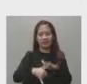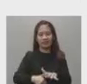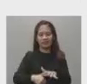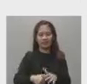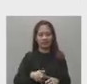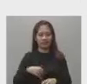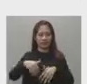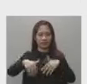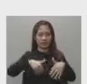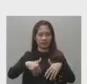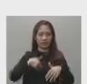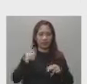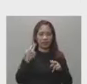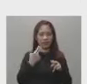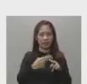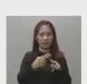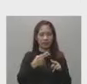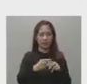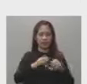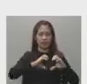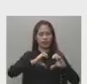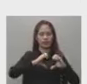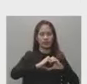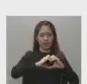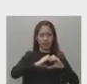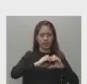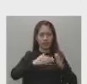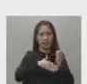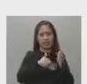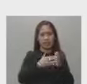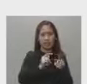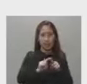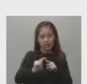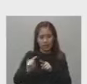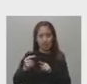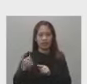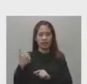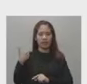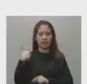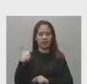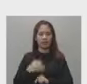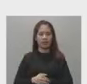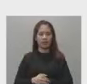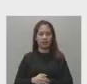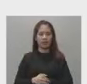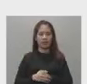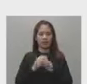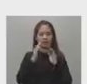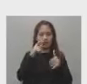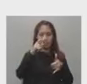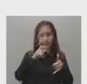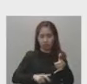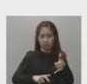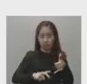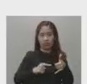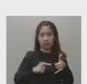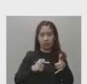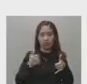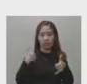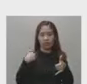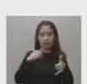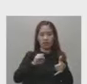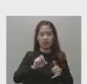ชนจะใช้นามแฝงอย่างหัวใจสีพาสเทลลิเบอร์ตี้แม้แต่คุณธีรรัตน์สำเร็จวานิชก็โดนนะคุณ